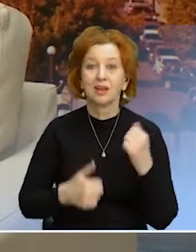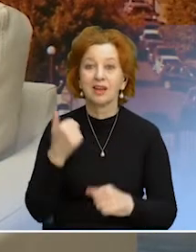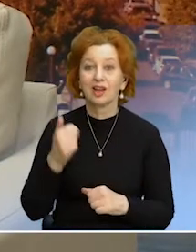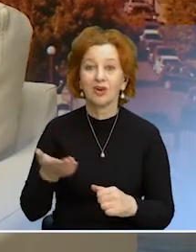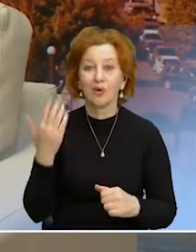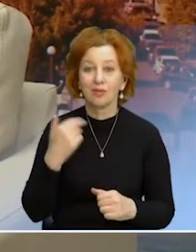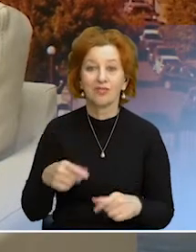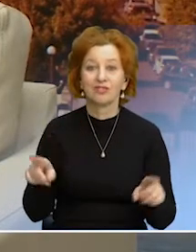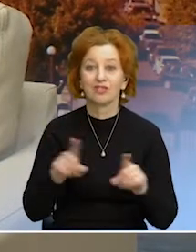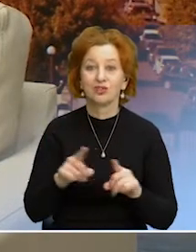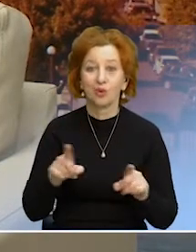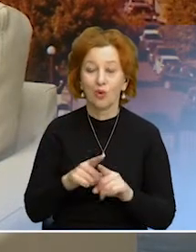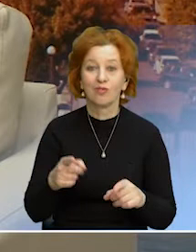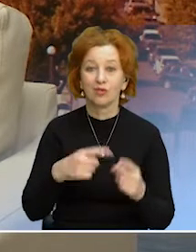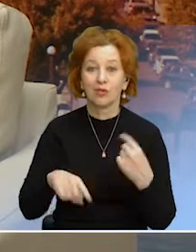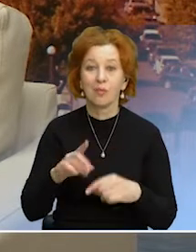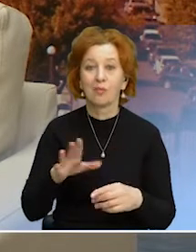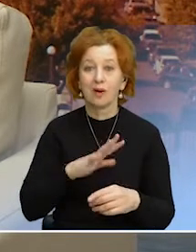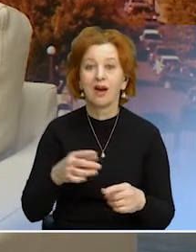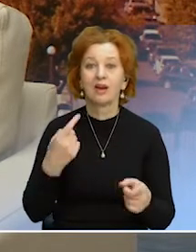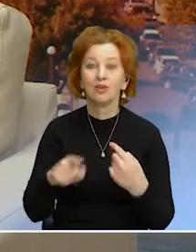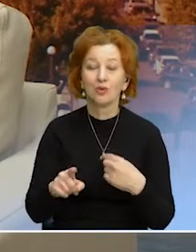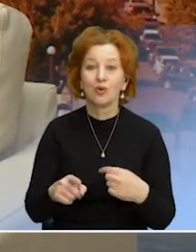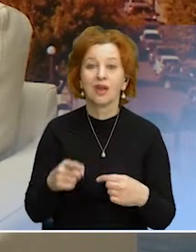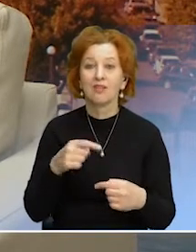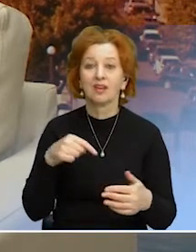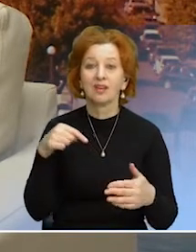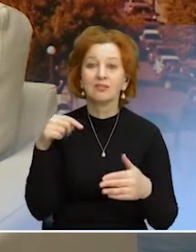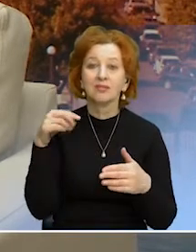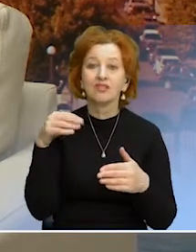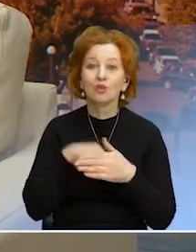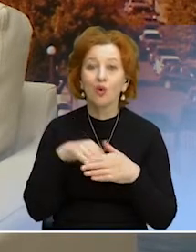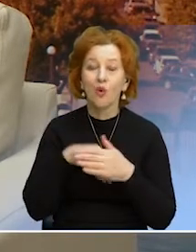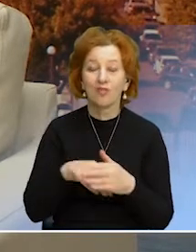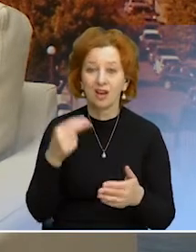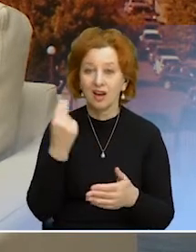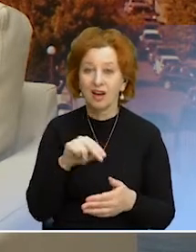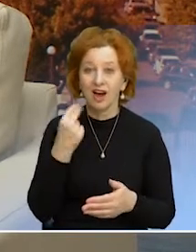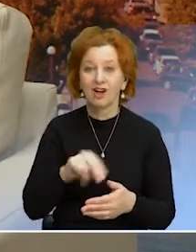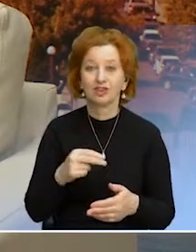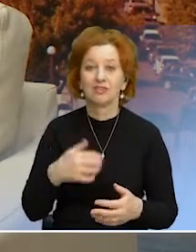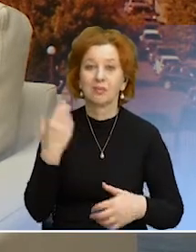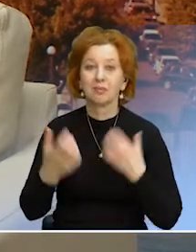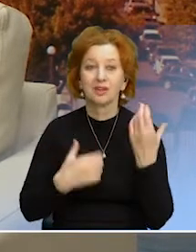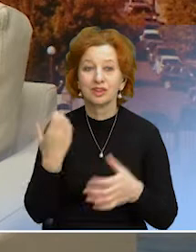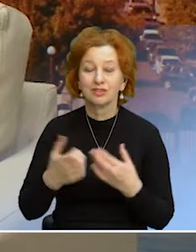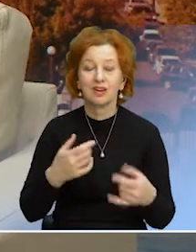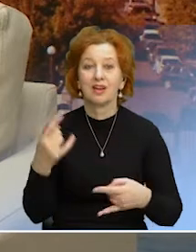нашей советской стране, они все равно выходили откуда-то. У них были какие-то духовные качества, переживания,